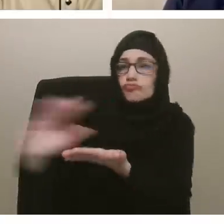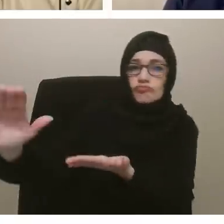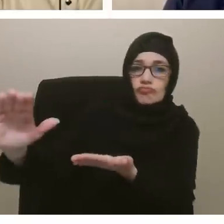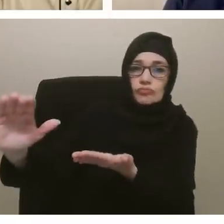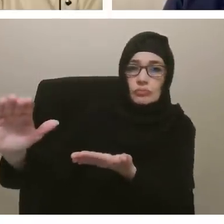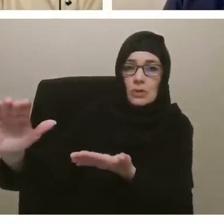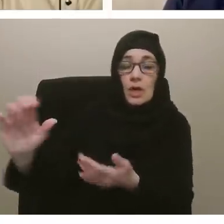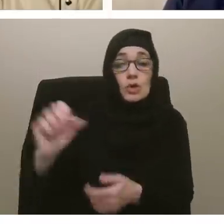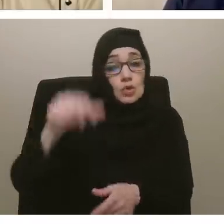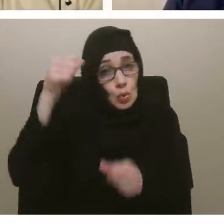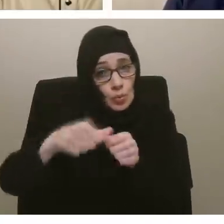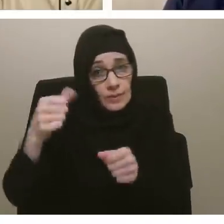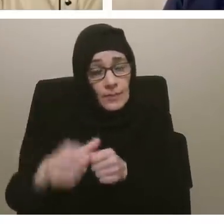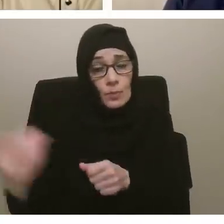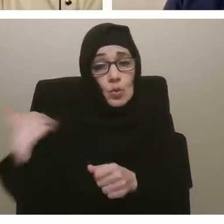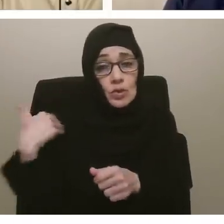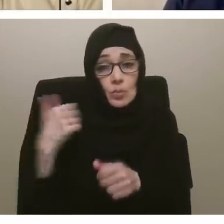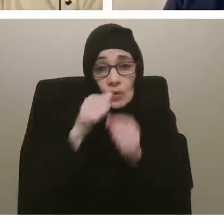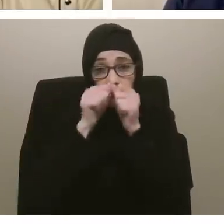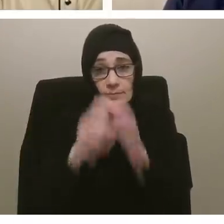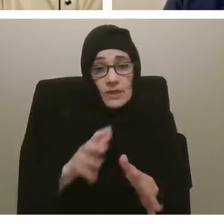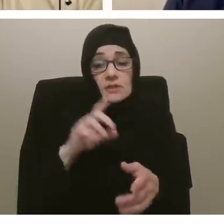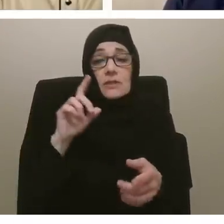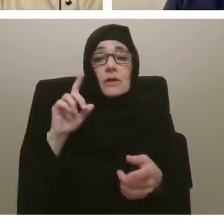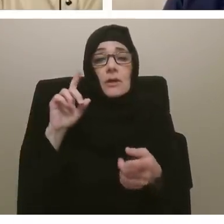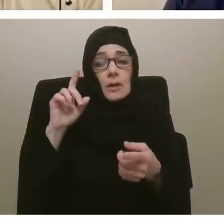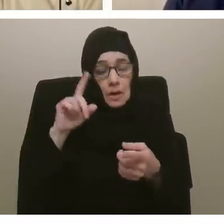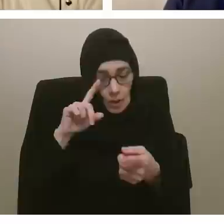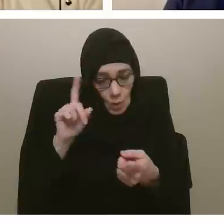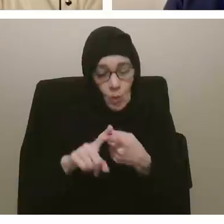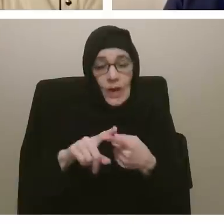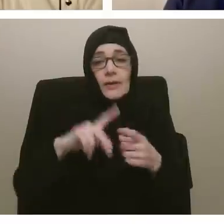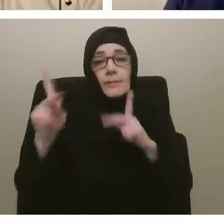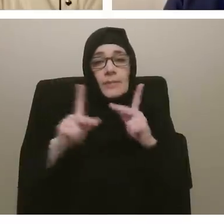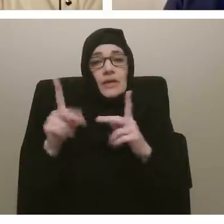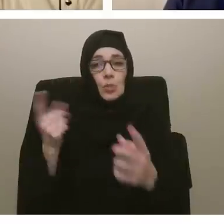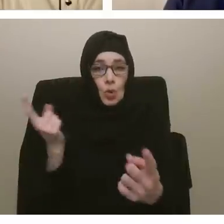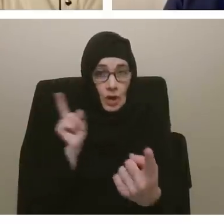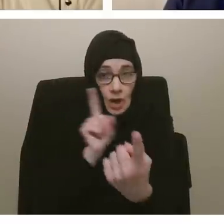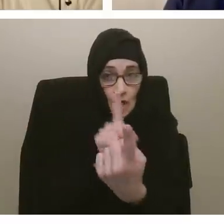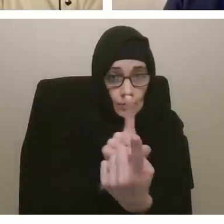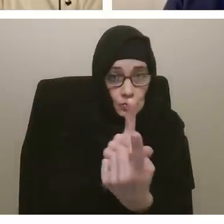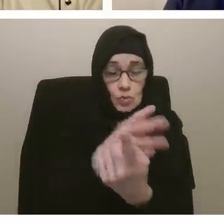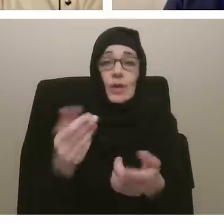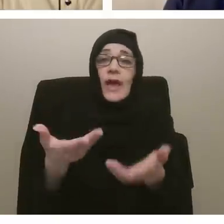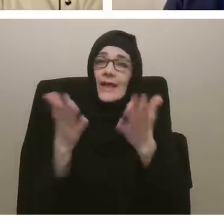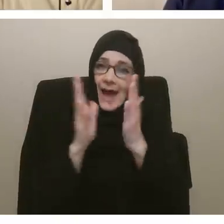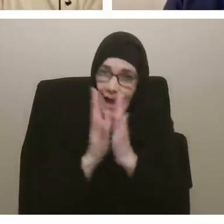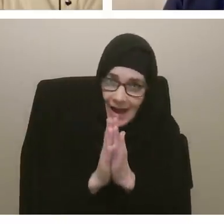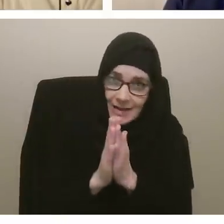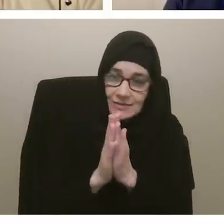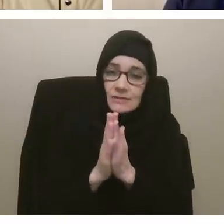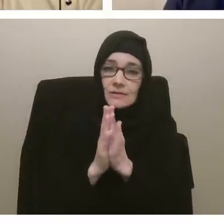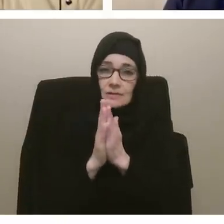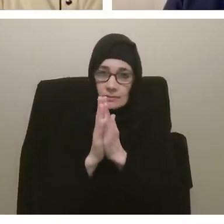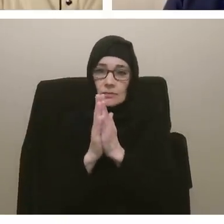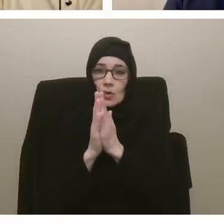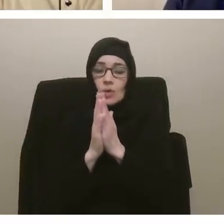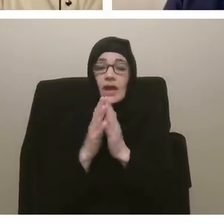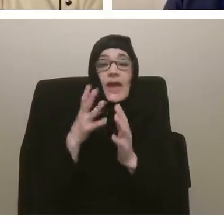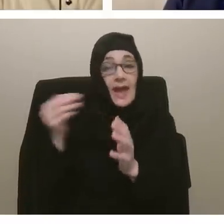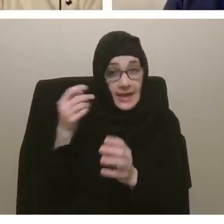blessings when it comes to people that may ask of you or may have the characteristics that you once had. كَذَلِكَ كُنْتُ مِنْ